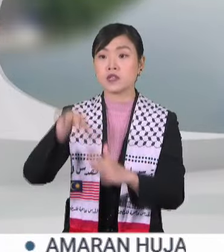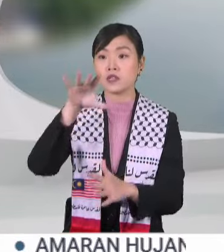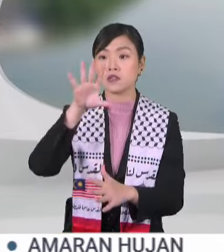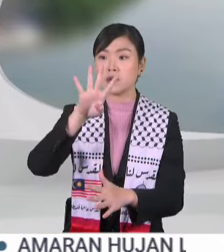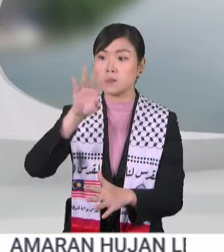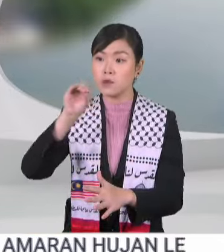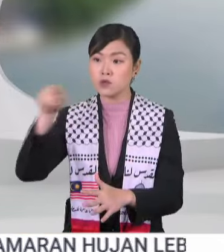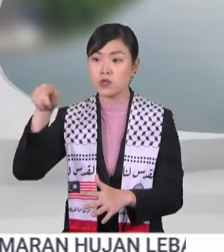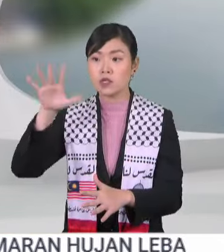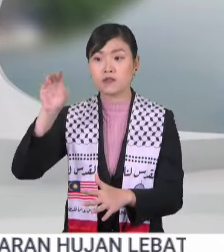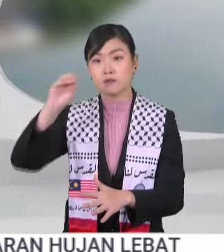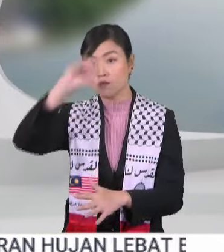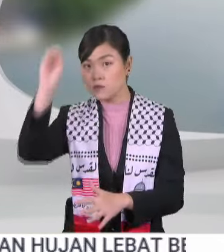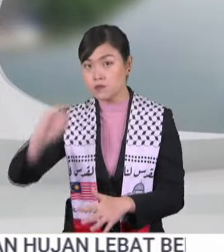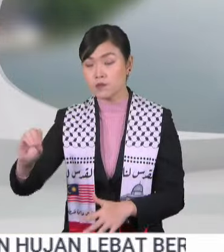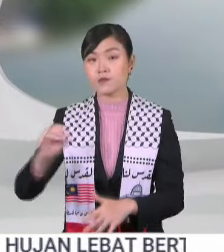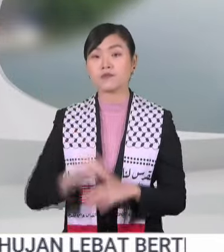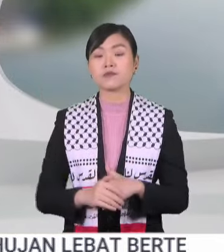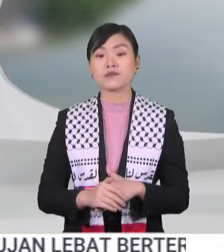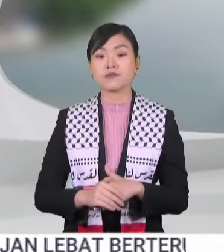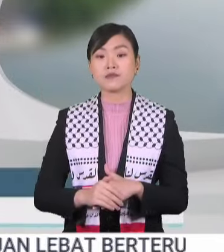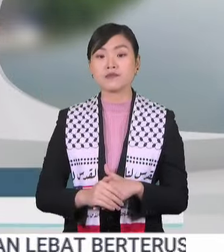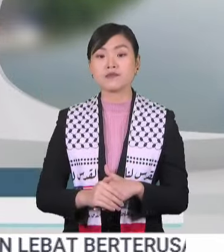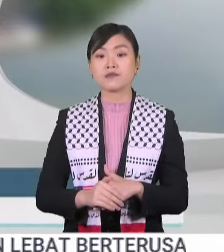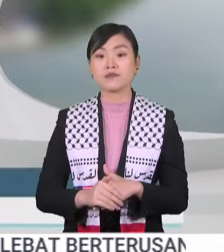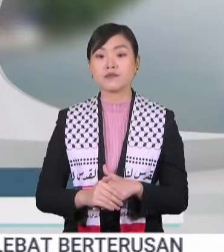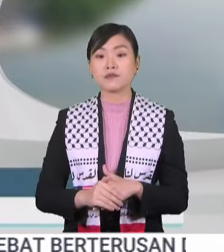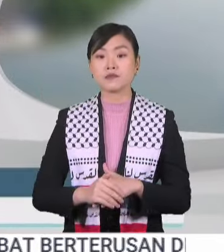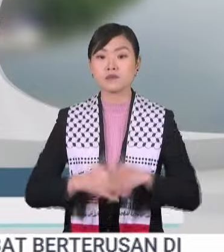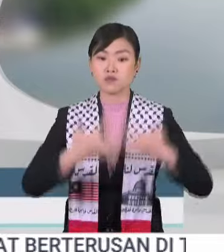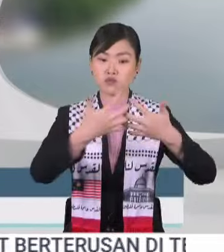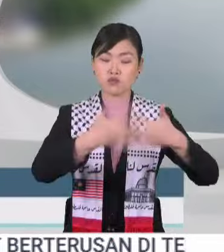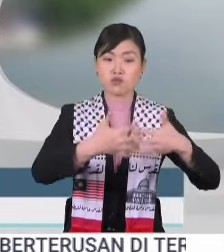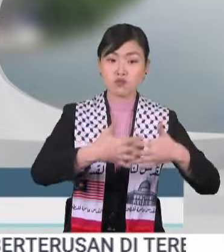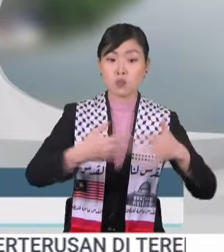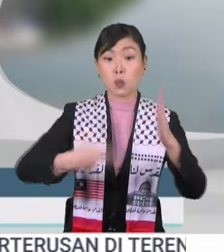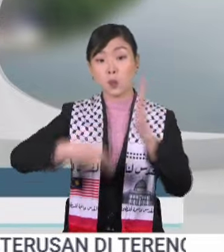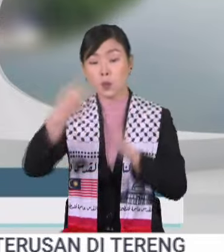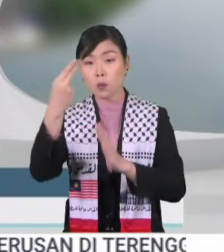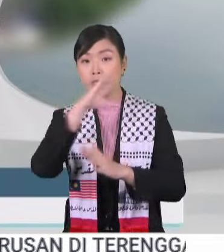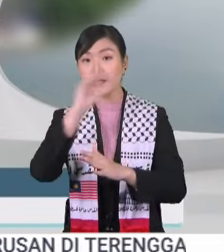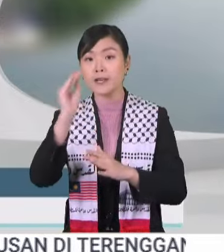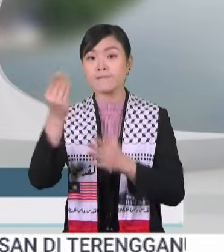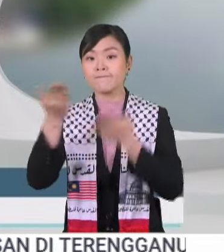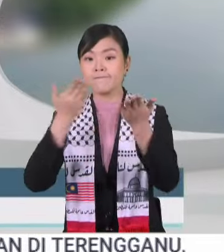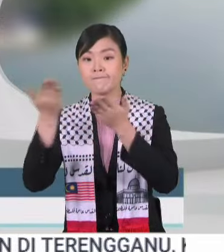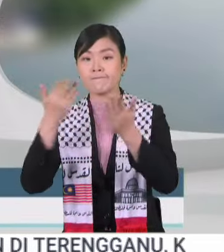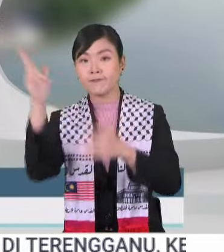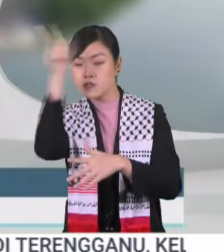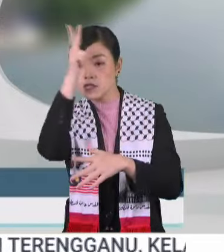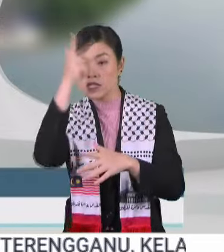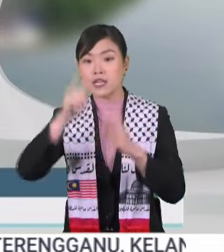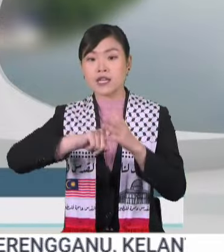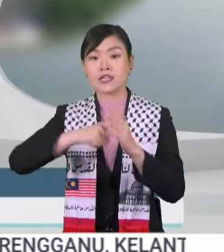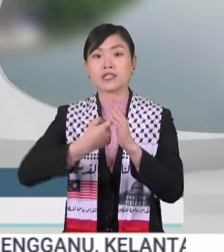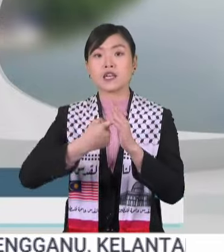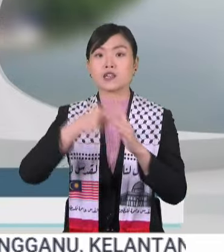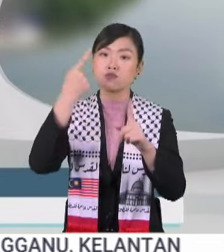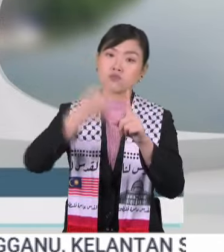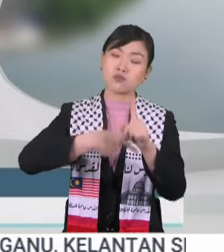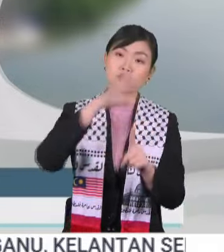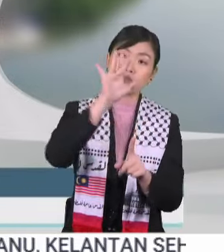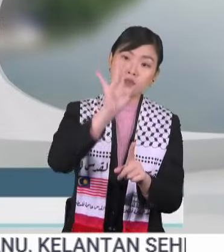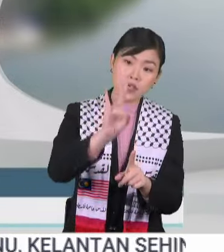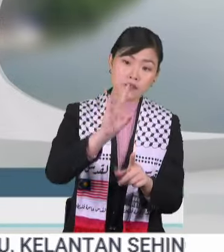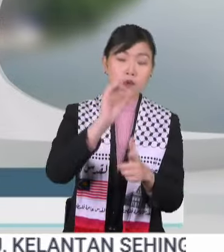40 hingga 50% yang meliputi pembinaan gedung hotel dan fasiliti kerajaan dan dijangka buula beroperasi pada julai atau